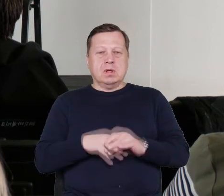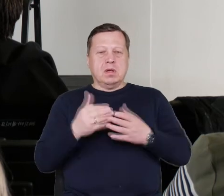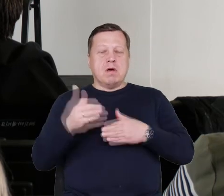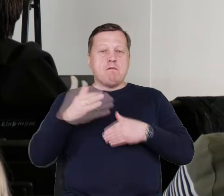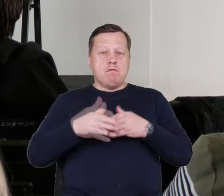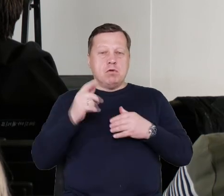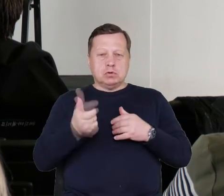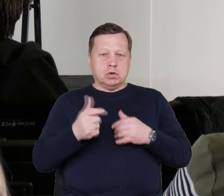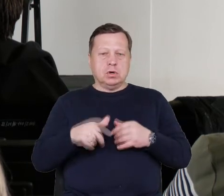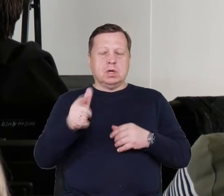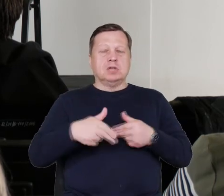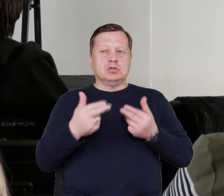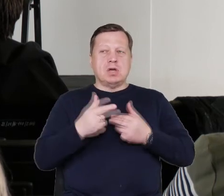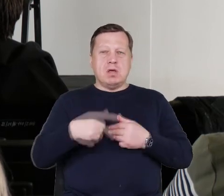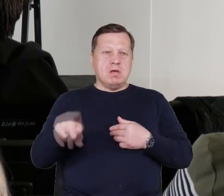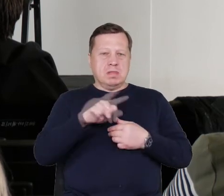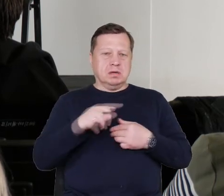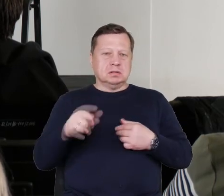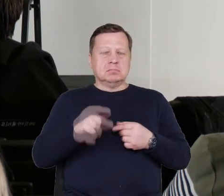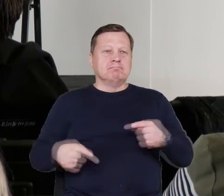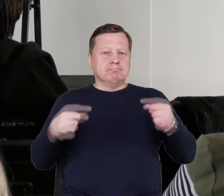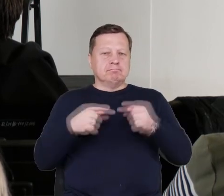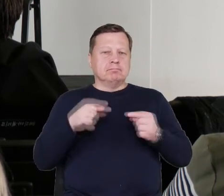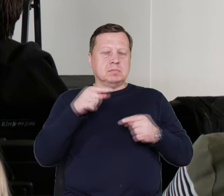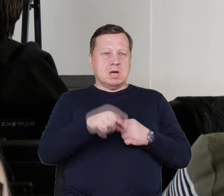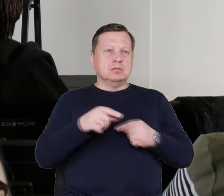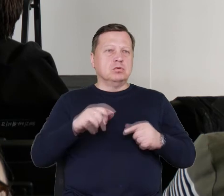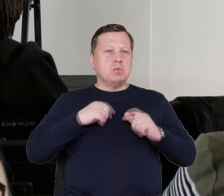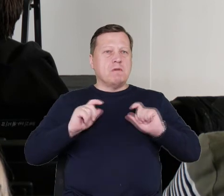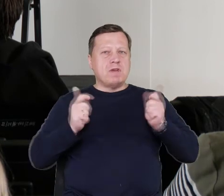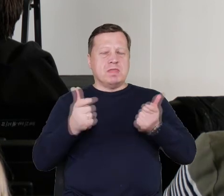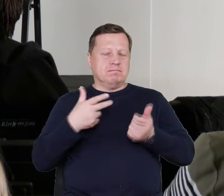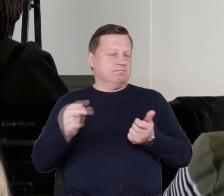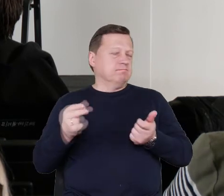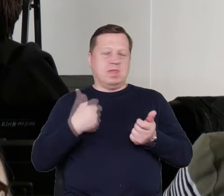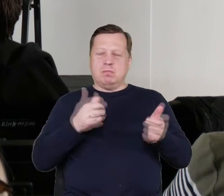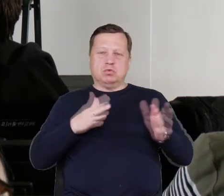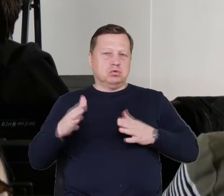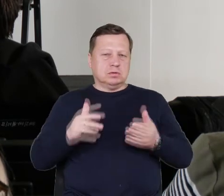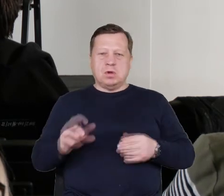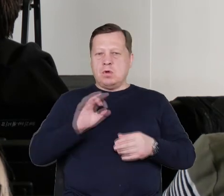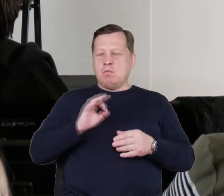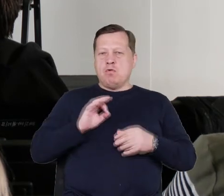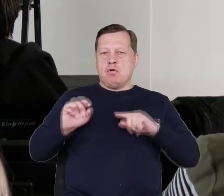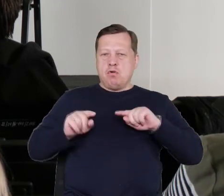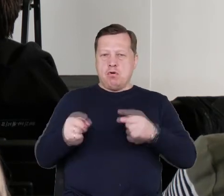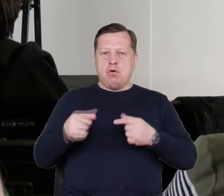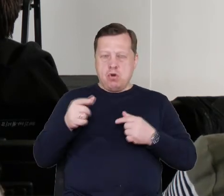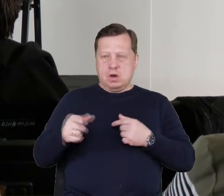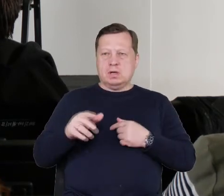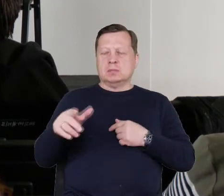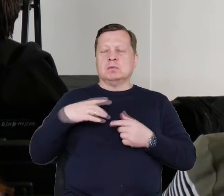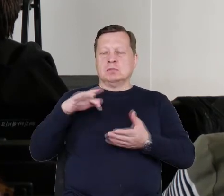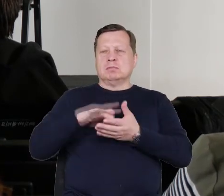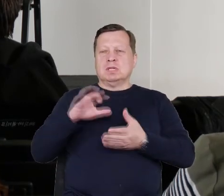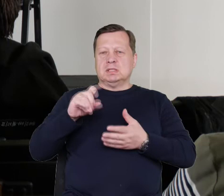koniec końców większość tych dziennikarzy nie była przystosowana do tego co się wydarzyło Moja organizacja zorganizowała even dziennikarski